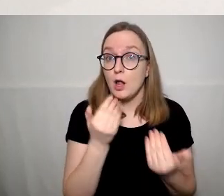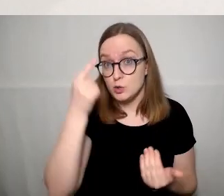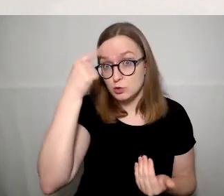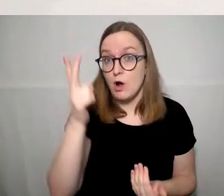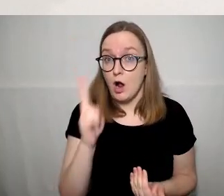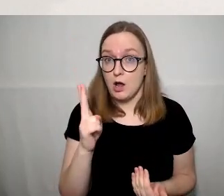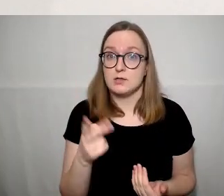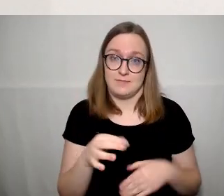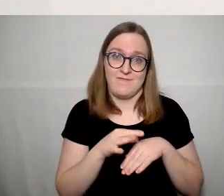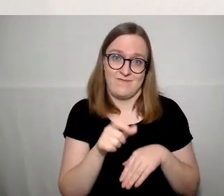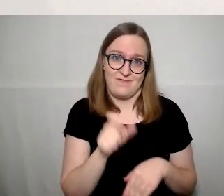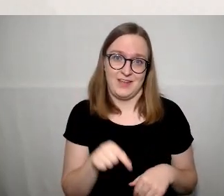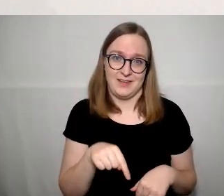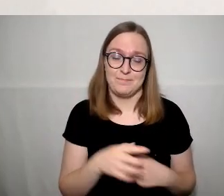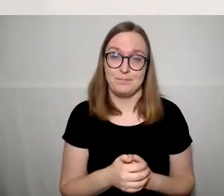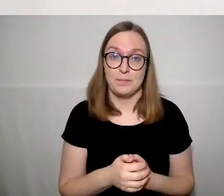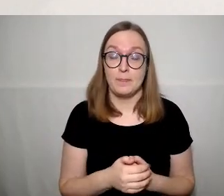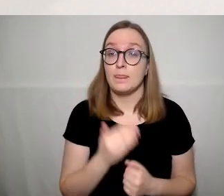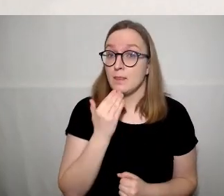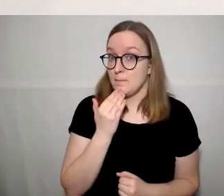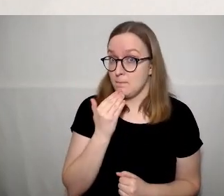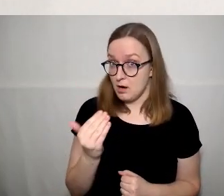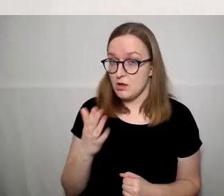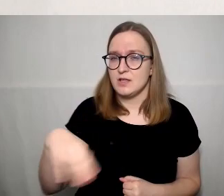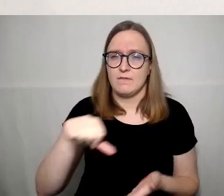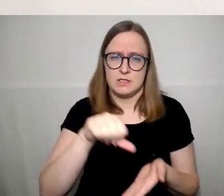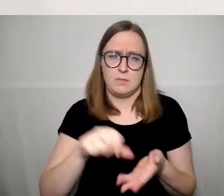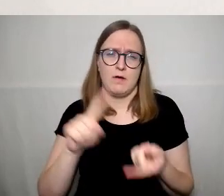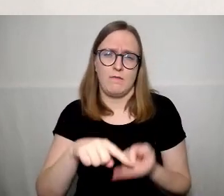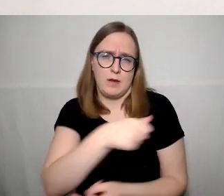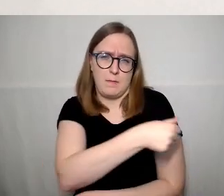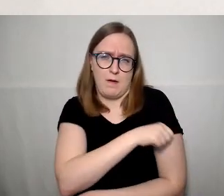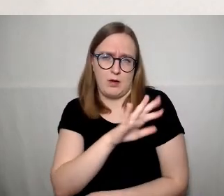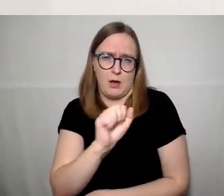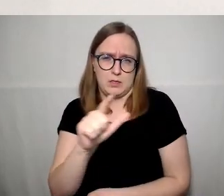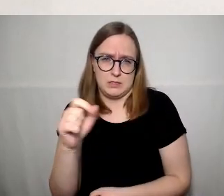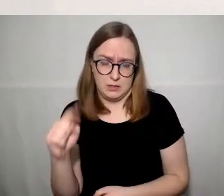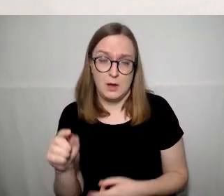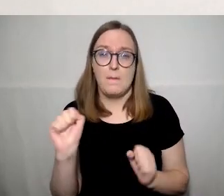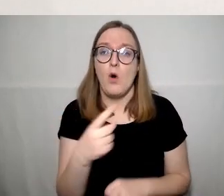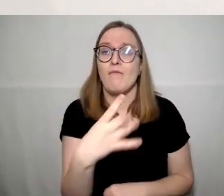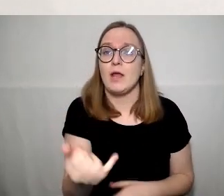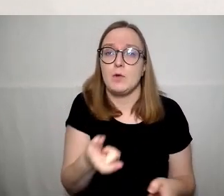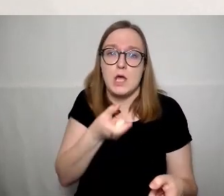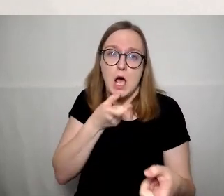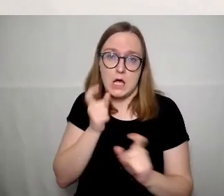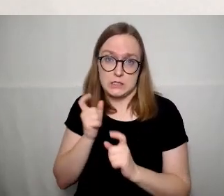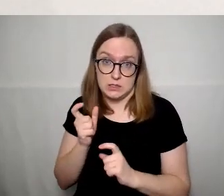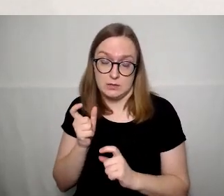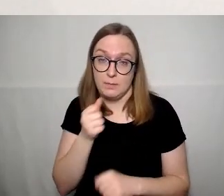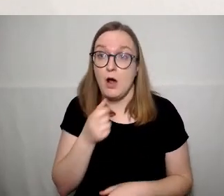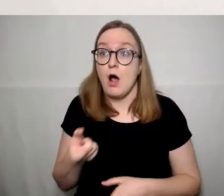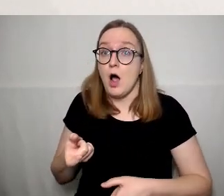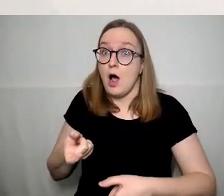vedėjas. Nuskambėjus klausimui, visi dalyviai pagal abėcėlę turės minutę atsakymui. Jeigu kandidato atsakymo metu